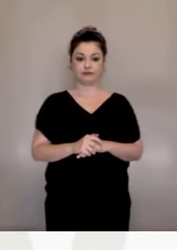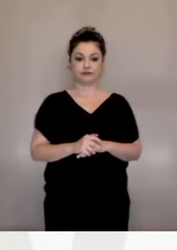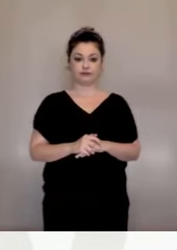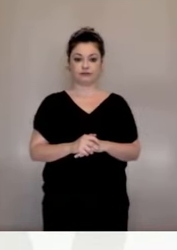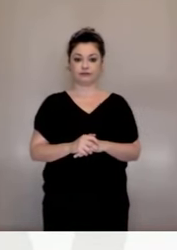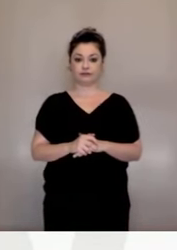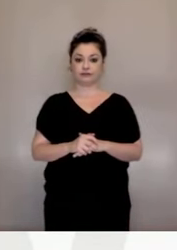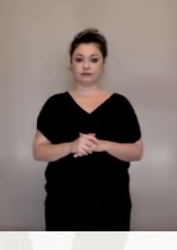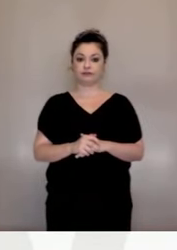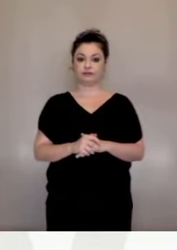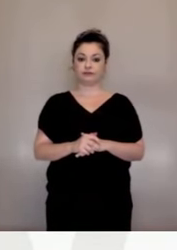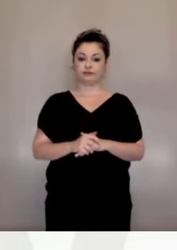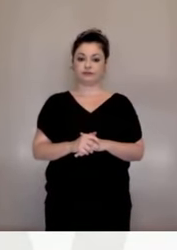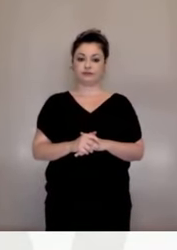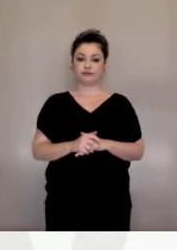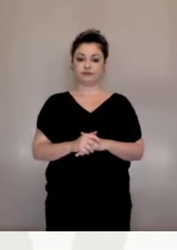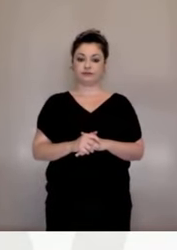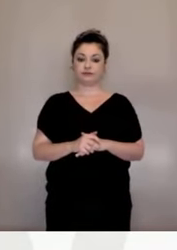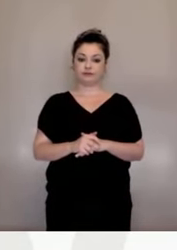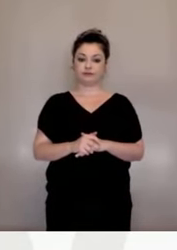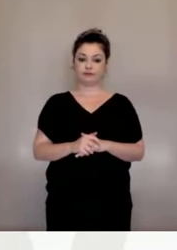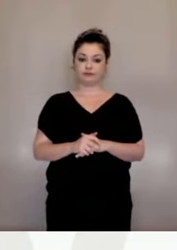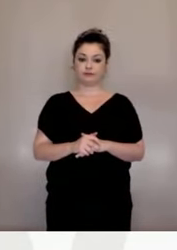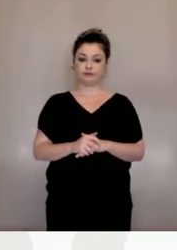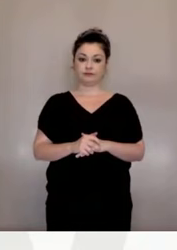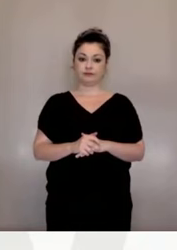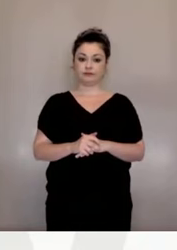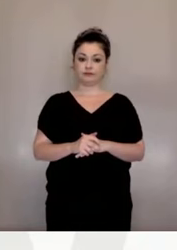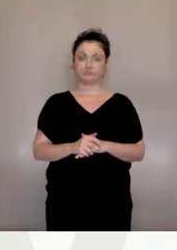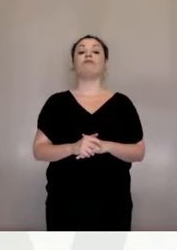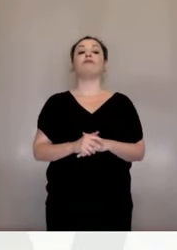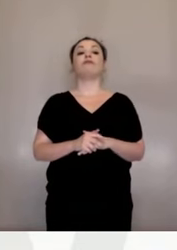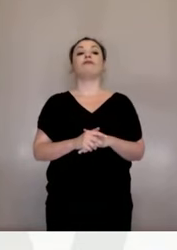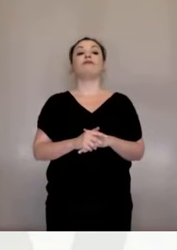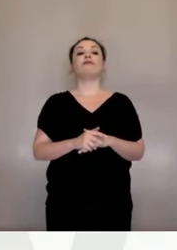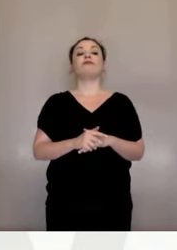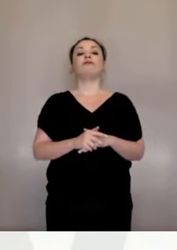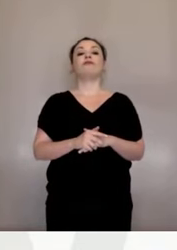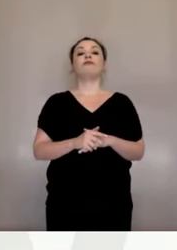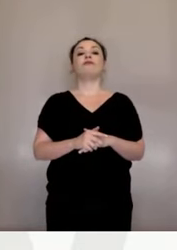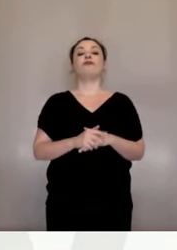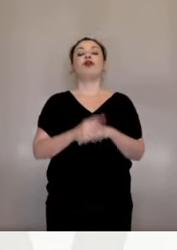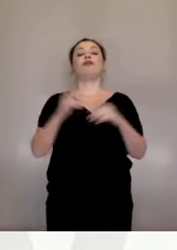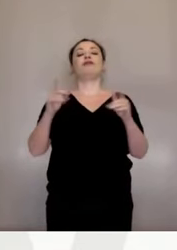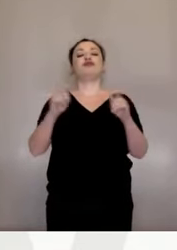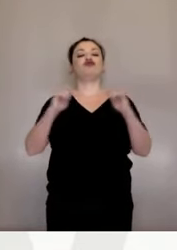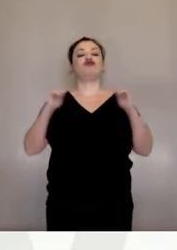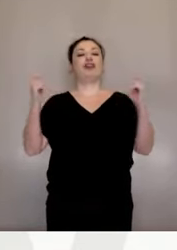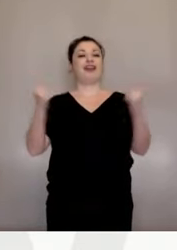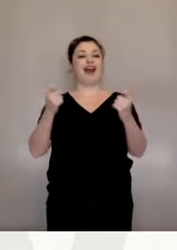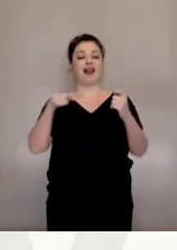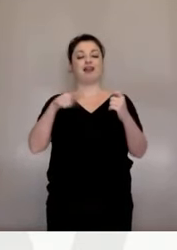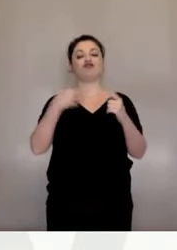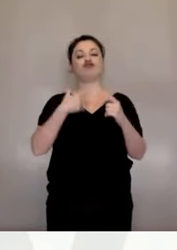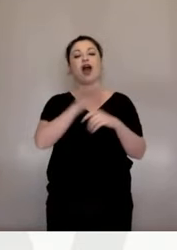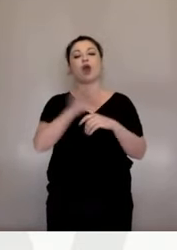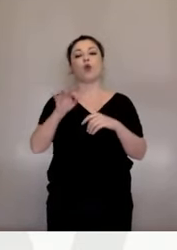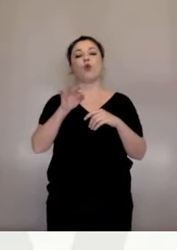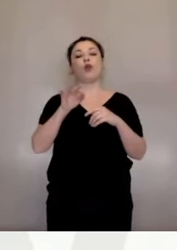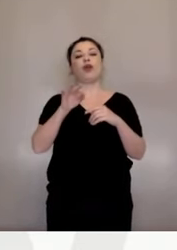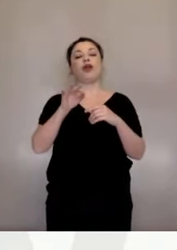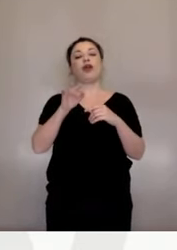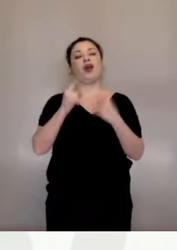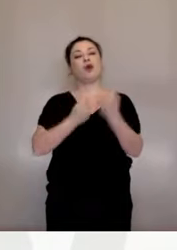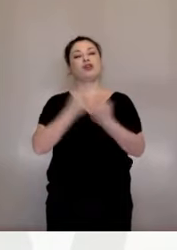Nancy. In questo quadro generale si collocano alcune questioni che mi permetterà di sottoporre all'attenzione del